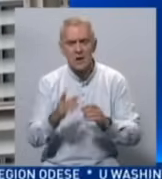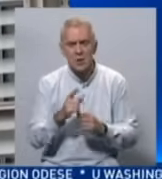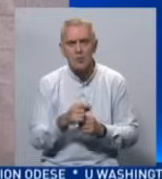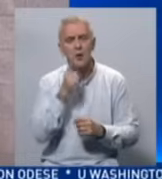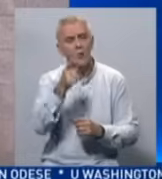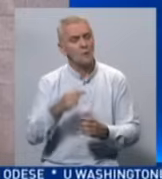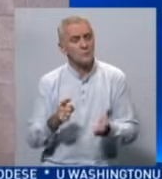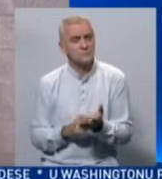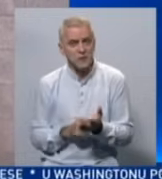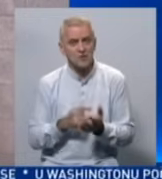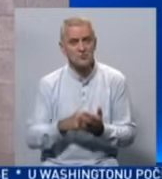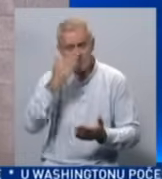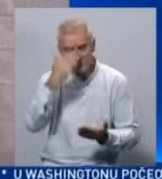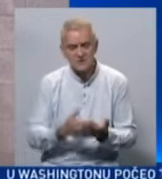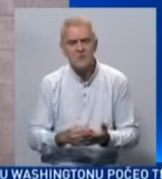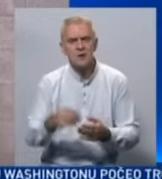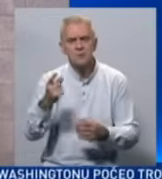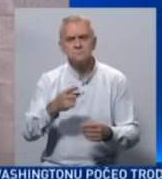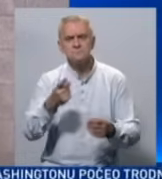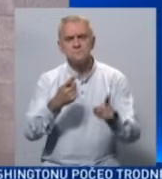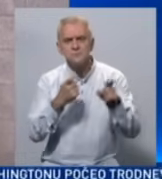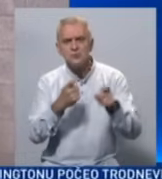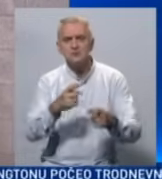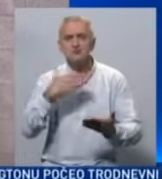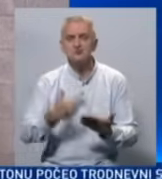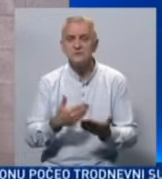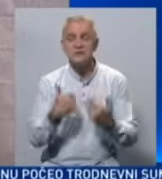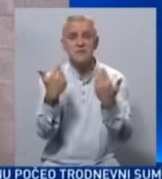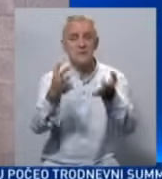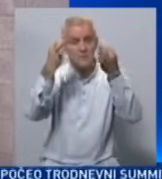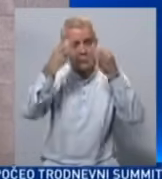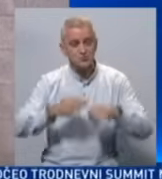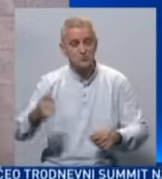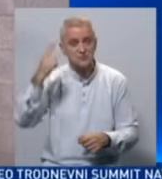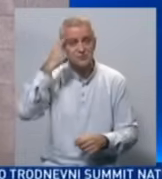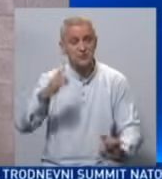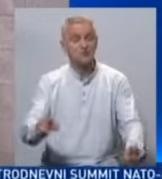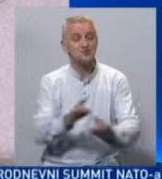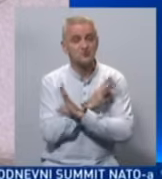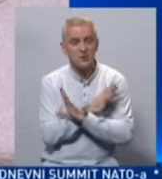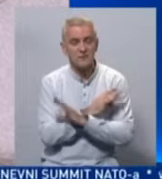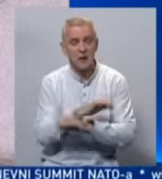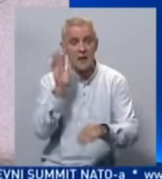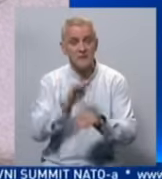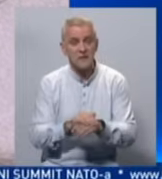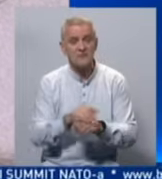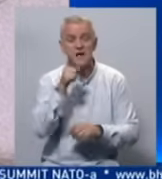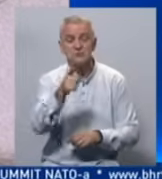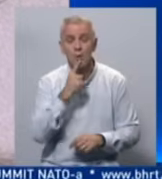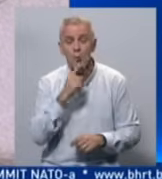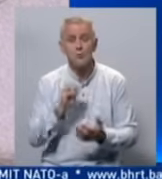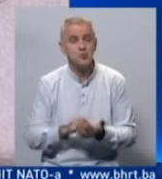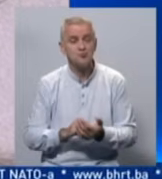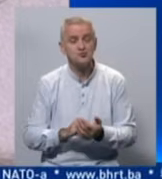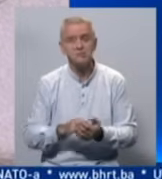zahtjeva priznavanje i poučavanje historijskih činjenica, odavanje počasti i sjećanje na žrtve, identifikaciju onih koji se još